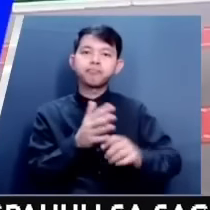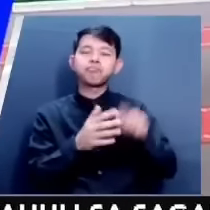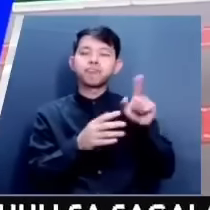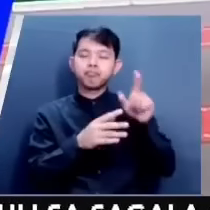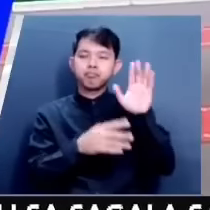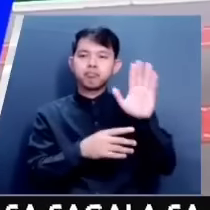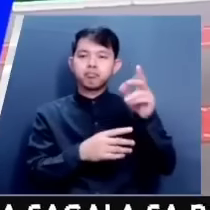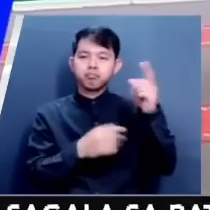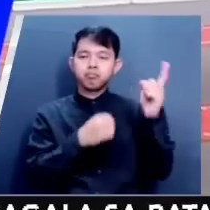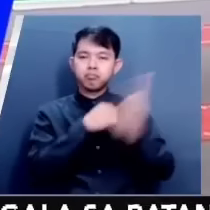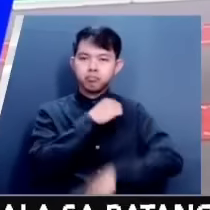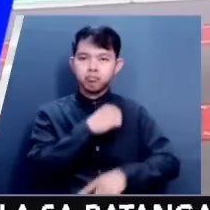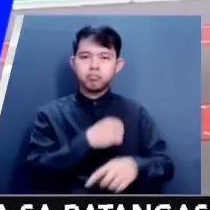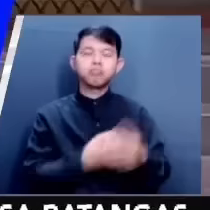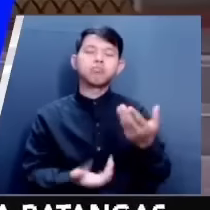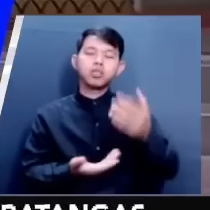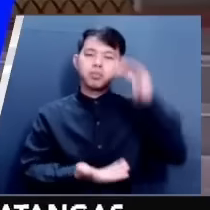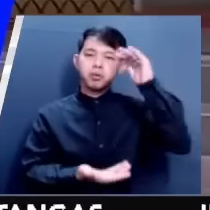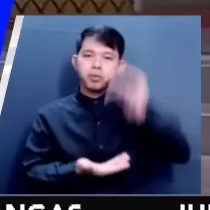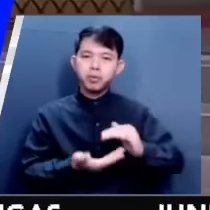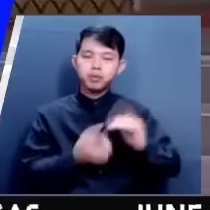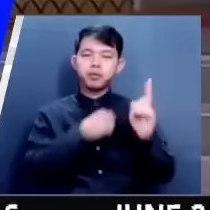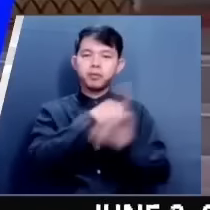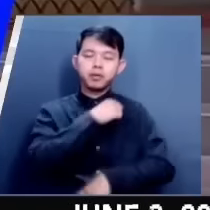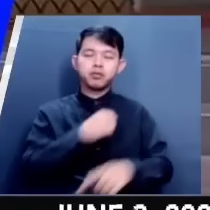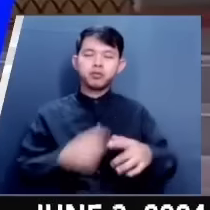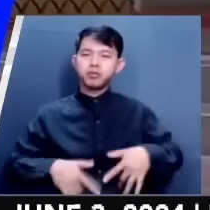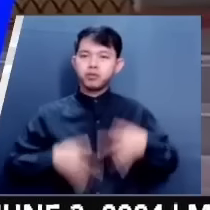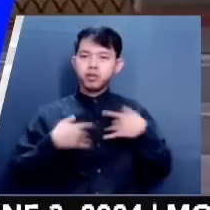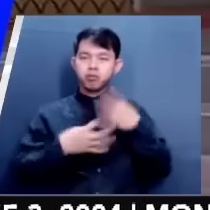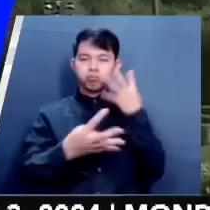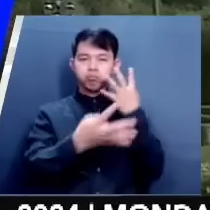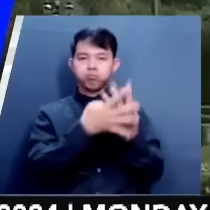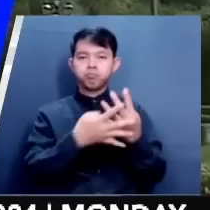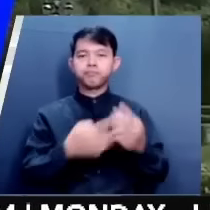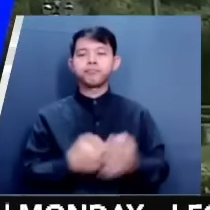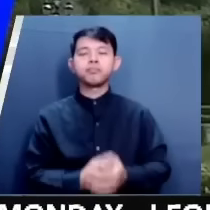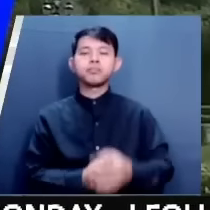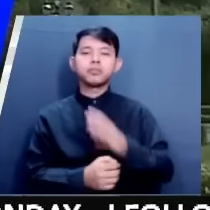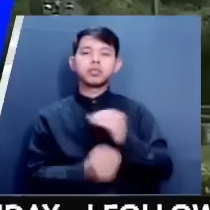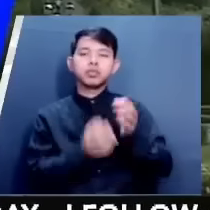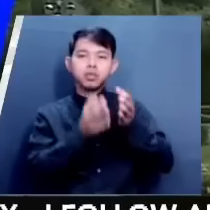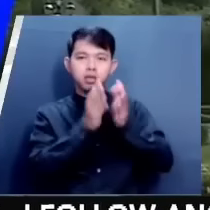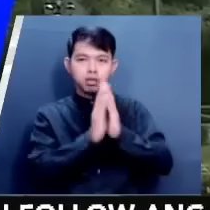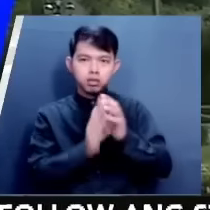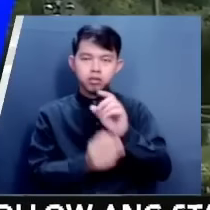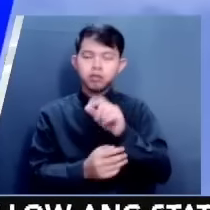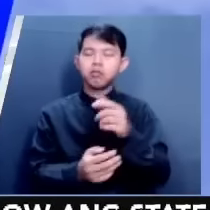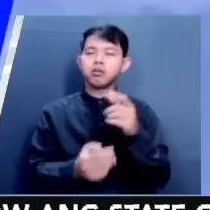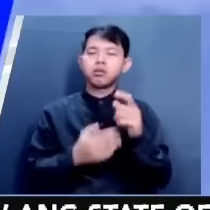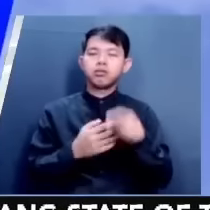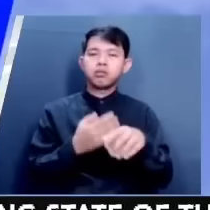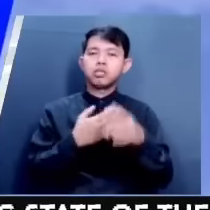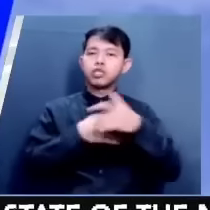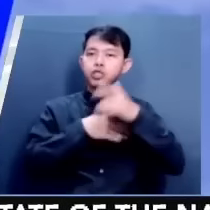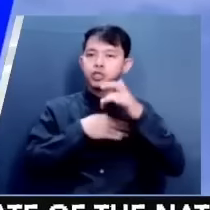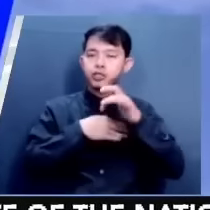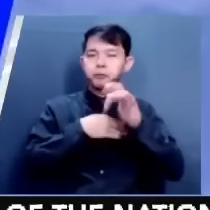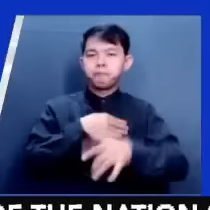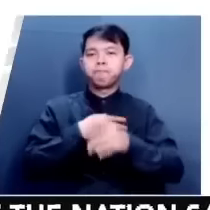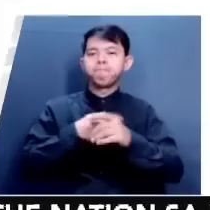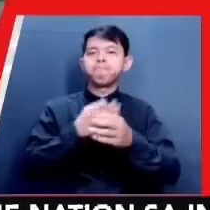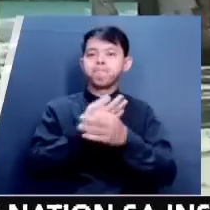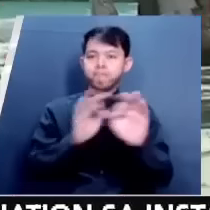ang parusa sa life imprisonment. Hiniling din ang maagang pagpapalaya sa 2 sa 10 Pinoy inmate doon na nasa 70 years old